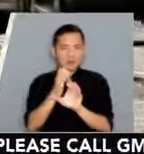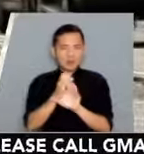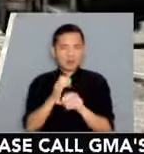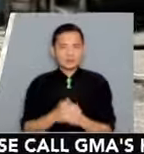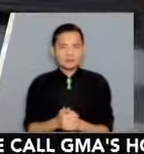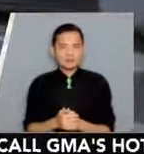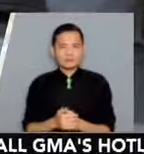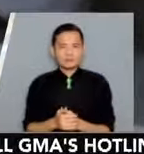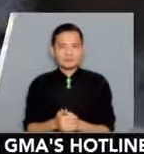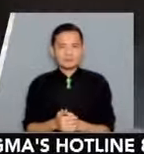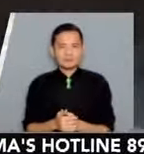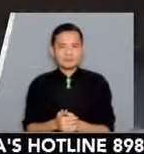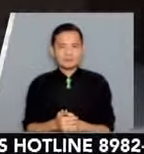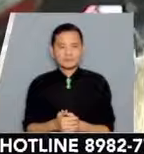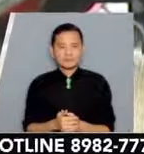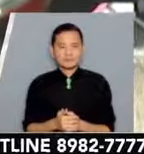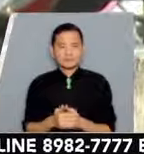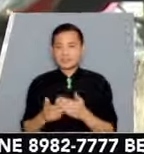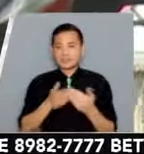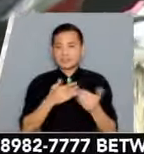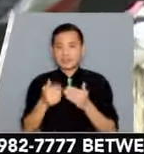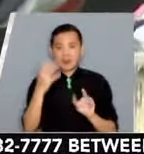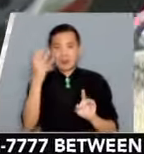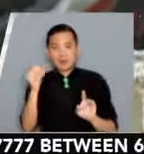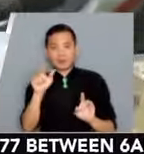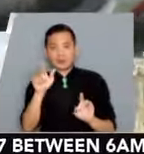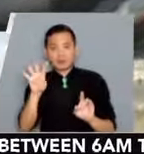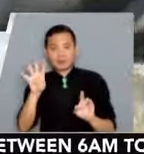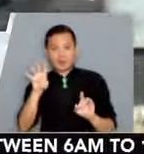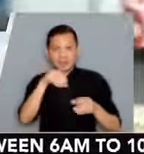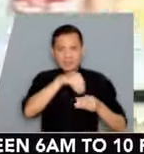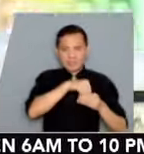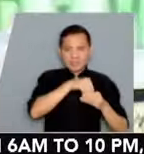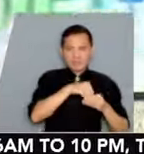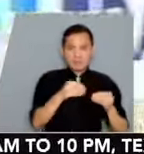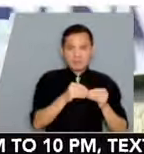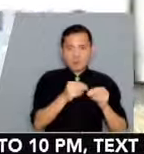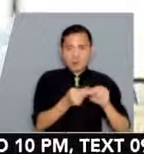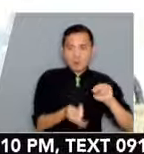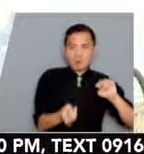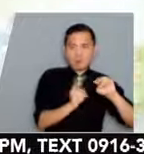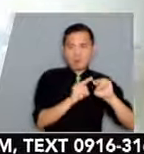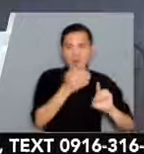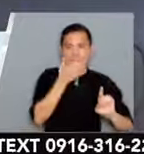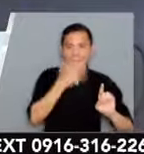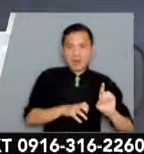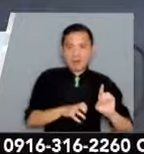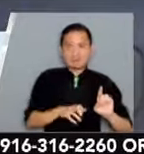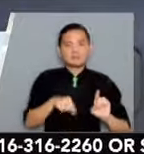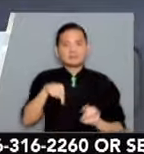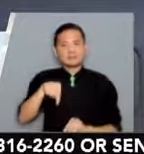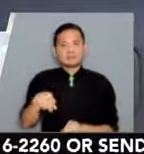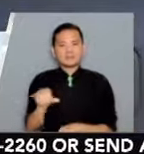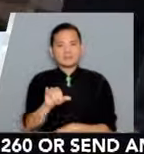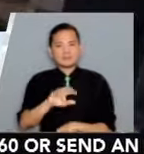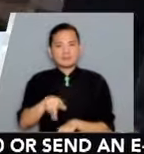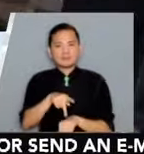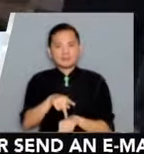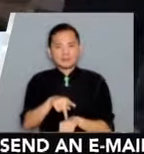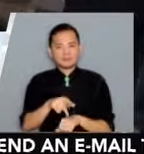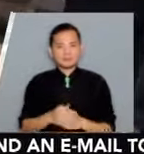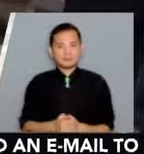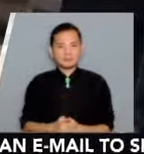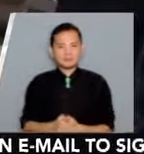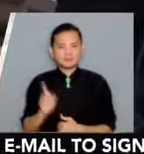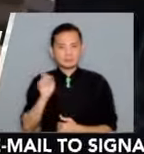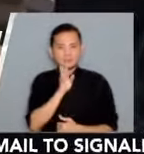ang temperatura sa labas. Di hamak na mas mainit dyan ang temperatura sa Pilipinas. So ngayon, ang ginagawa ko,